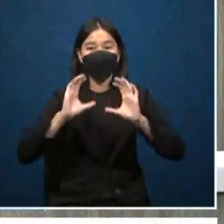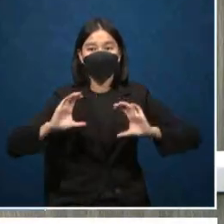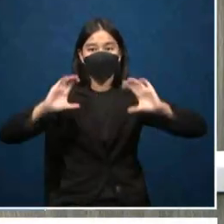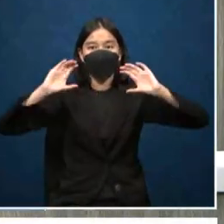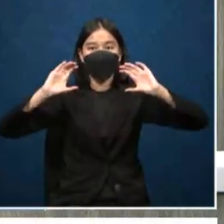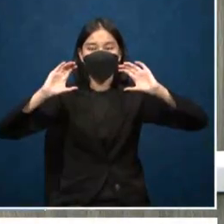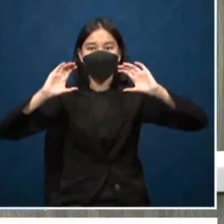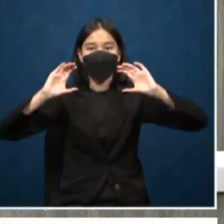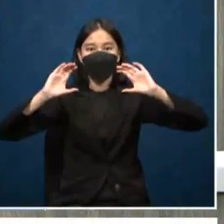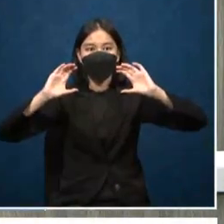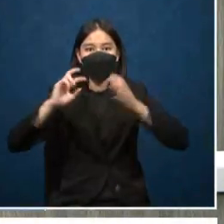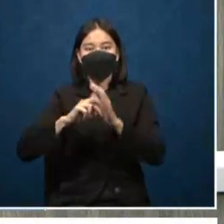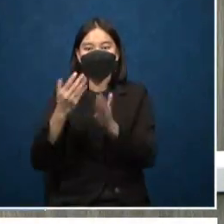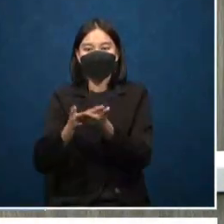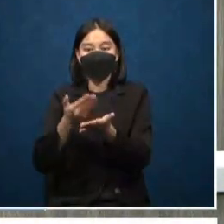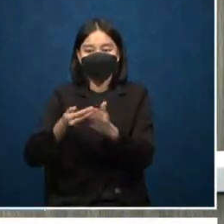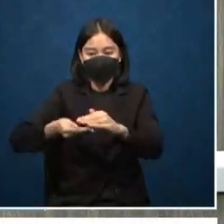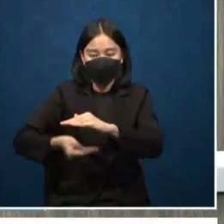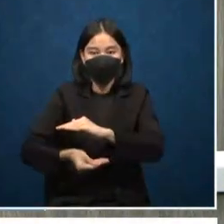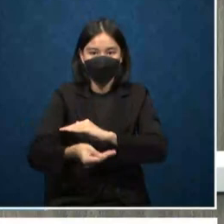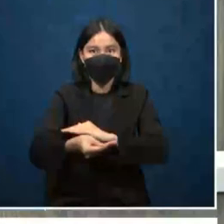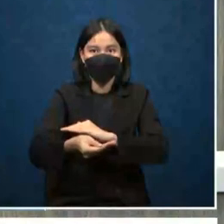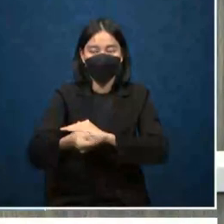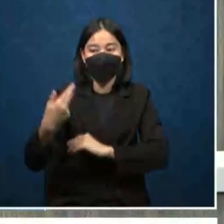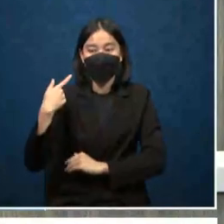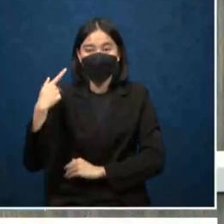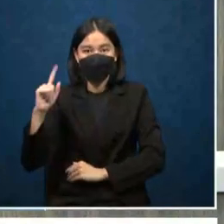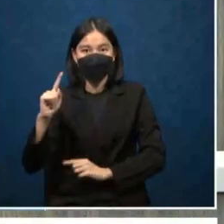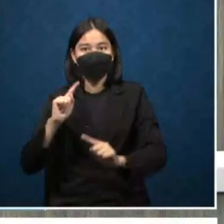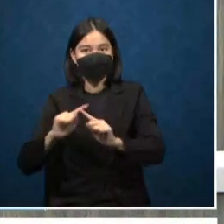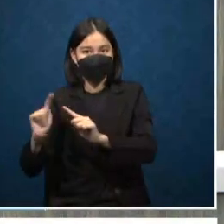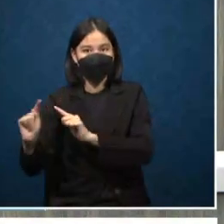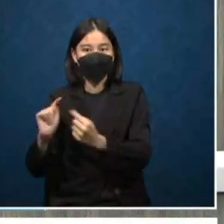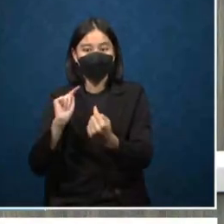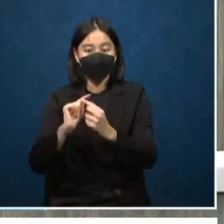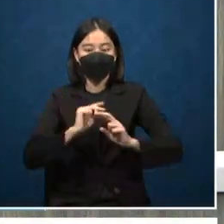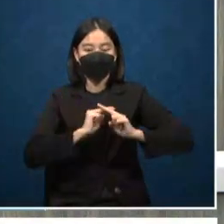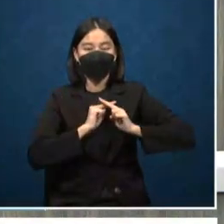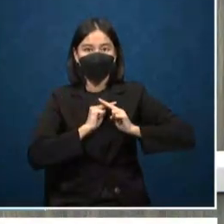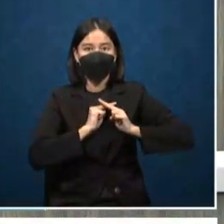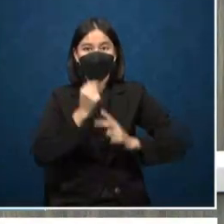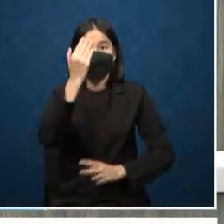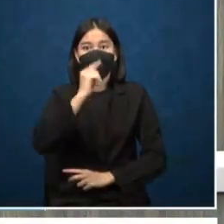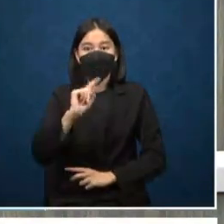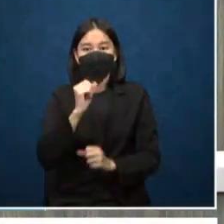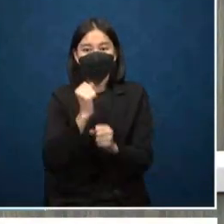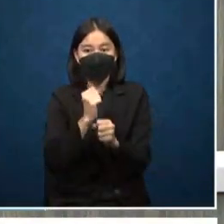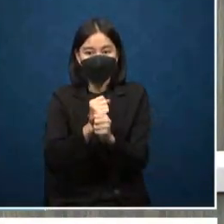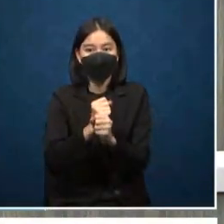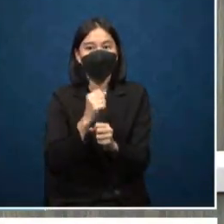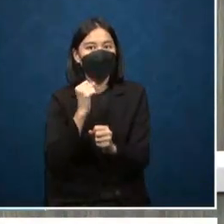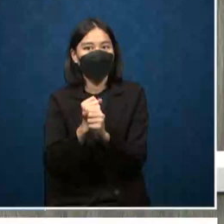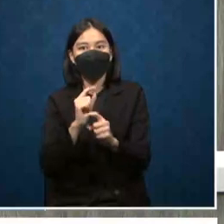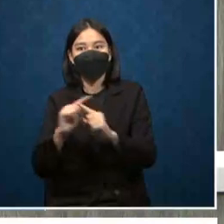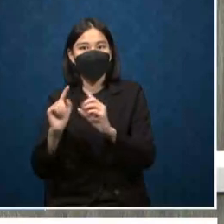หรือยอมจะรับทรัพย์สินหรือประโยชน์อื่นใดสำหรับตนเองเพื่อกระทำการหรือไม่กระทำการอย่างใดอย่